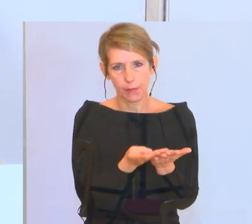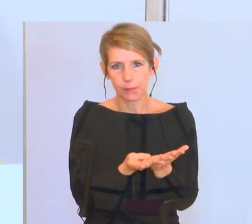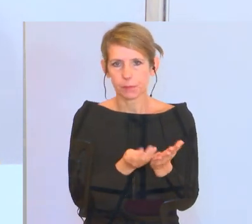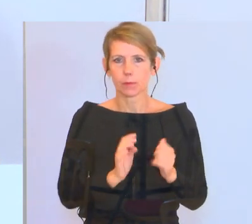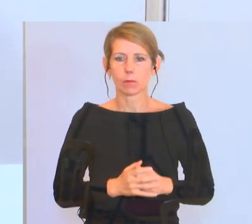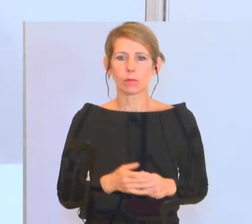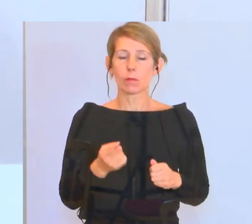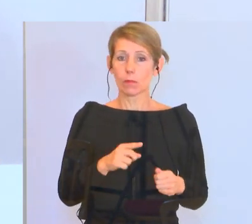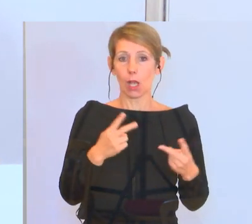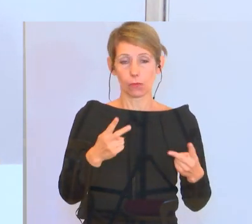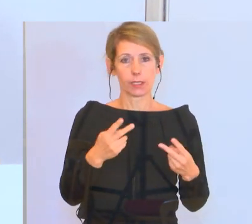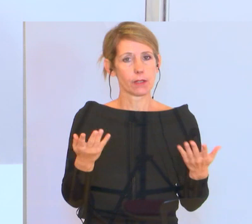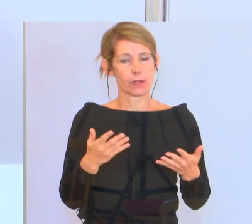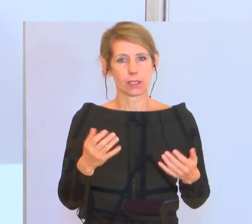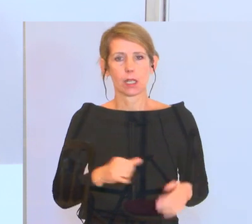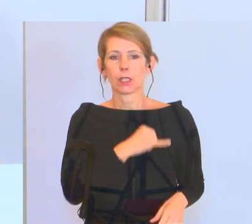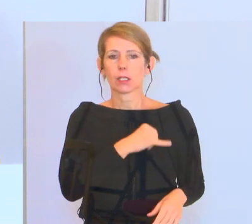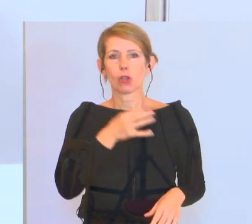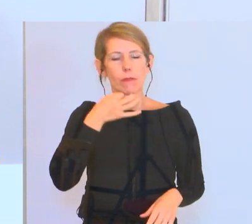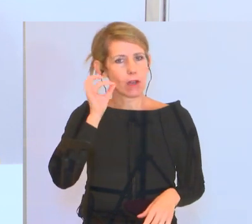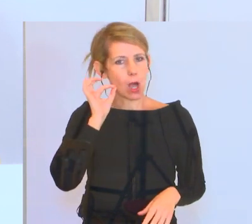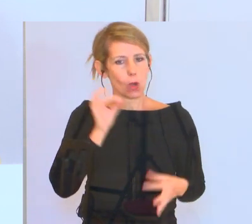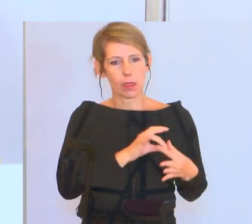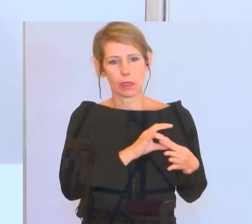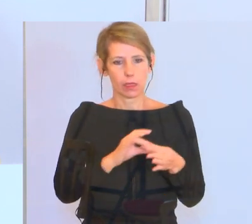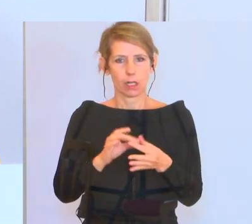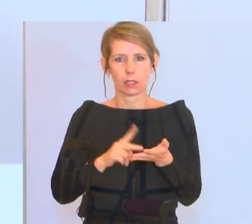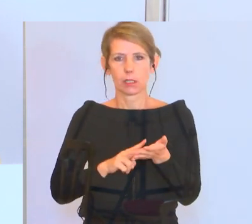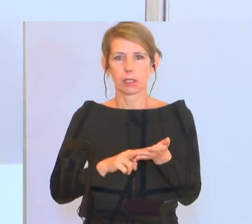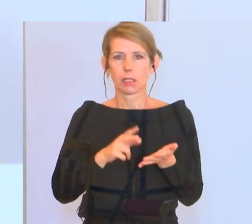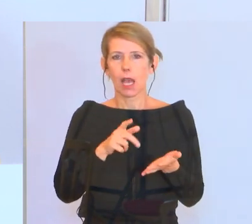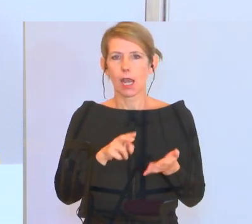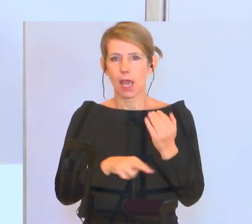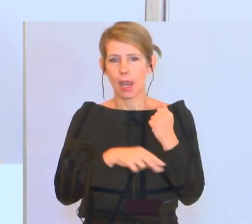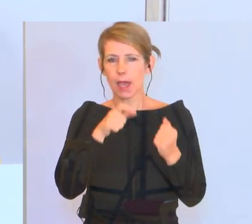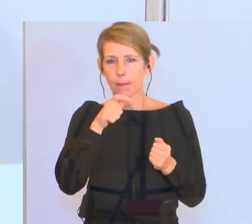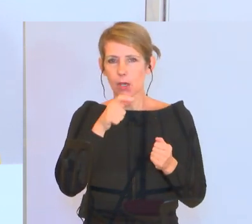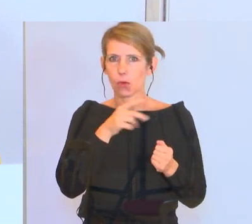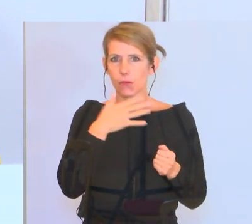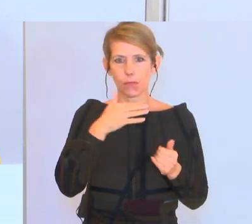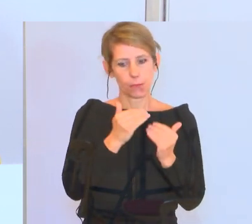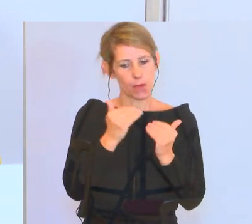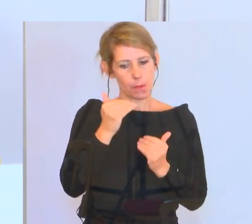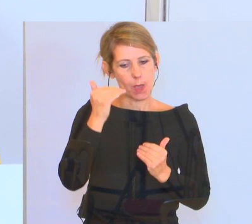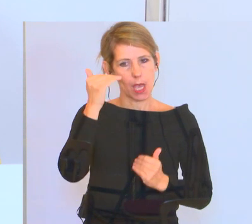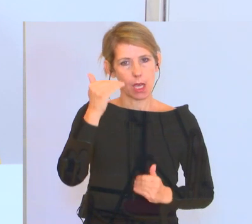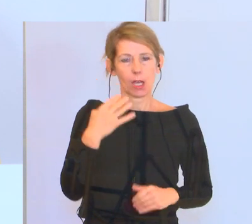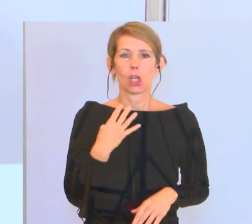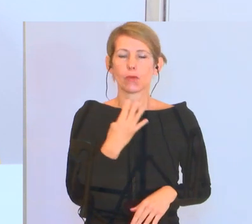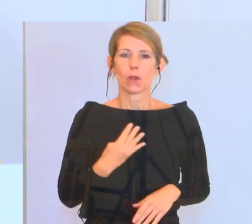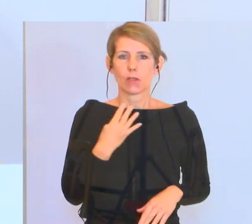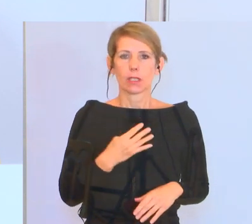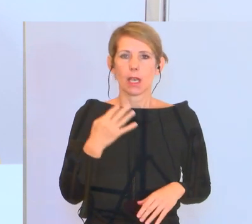dass die Anzahl junger Frauen in digitalen Lehrberufen steigt und dass wir das auch schaffen können. 44%